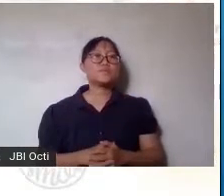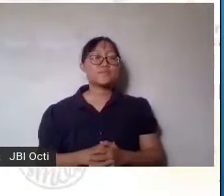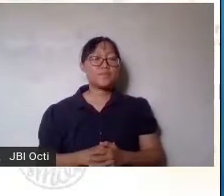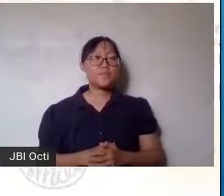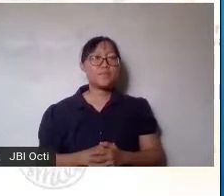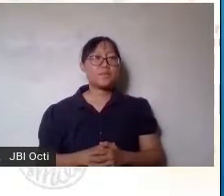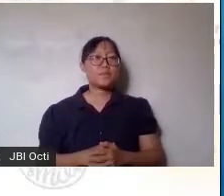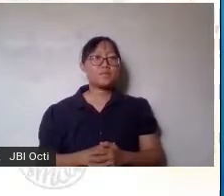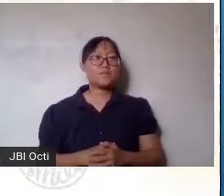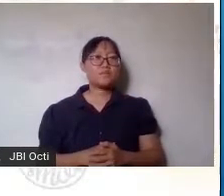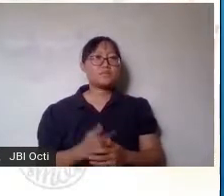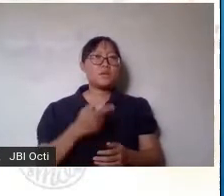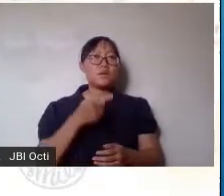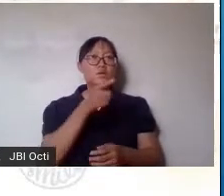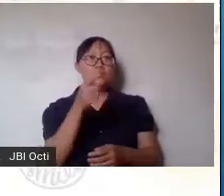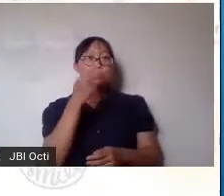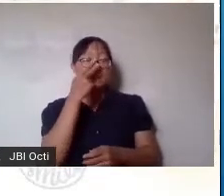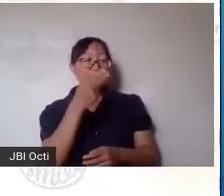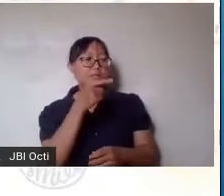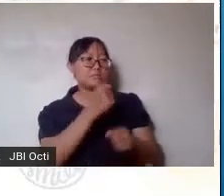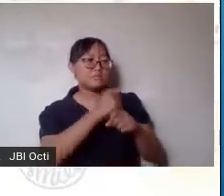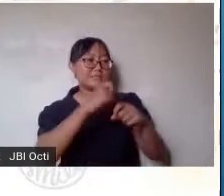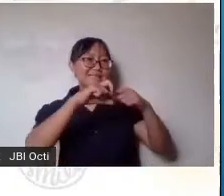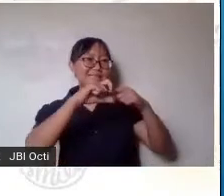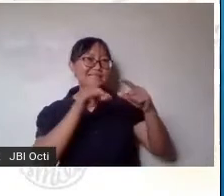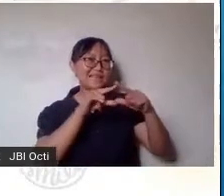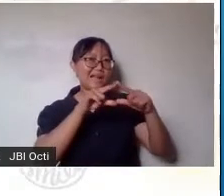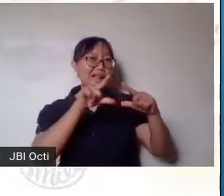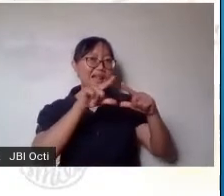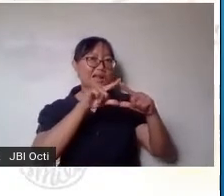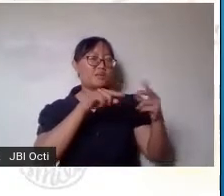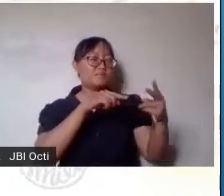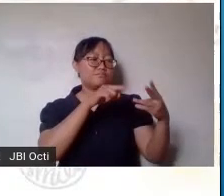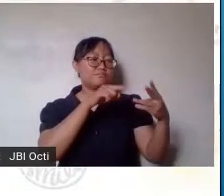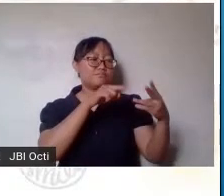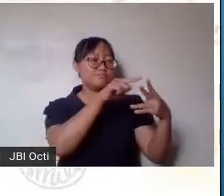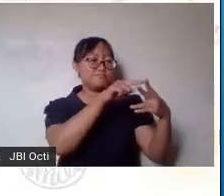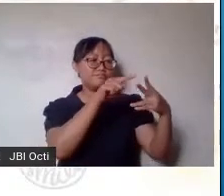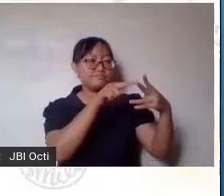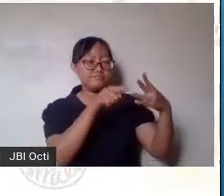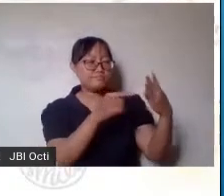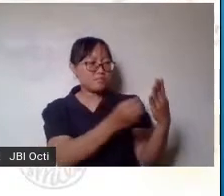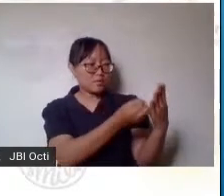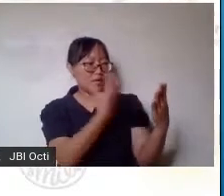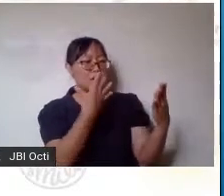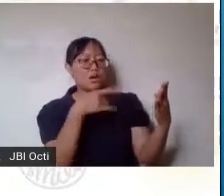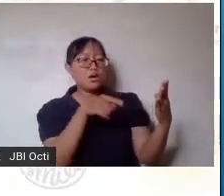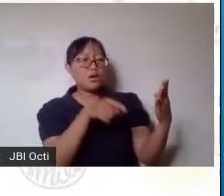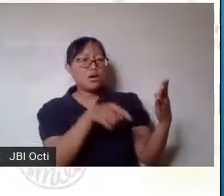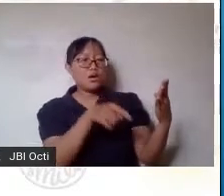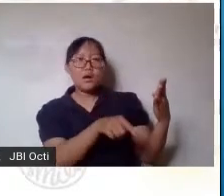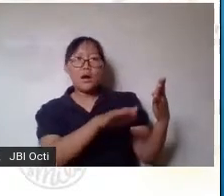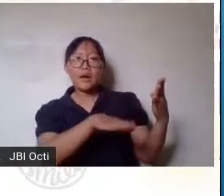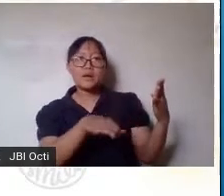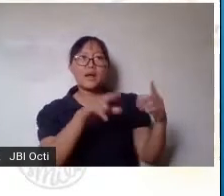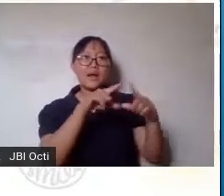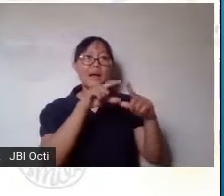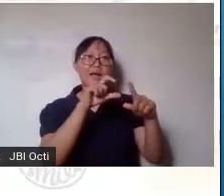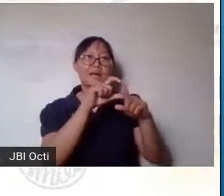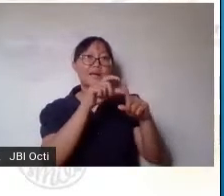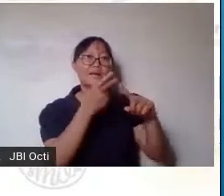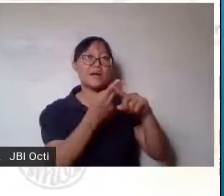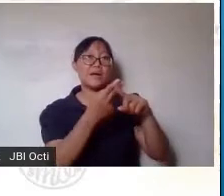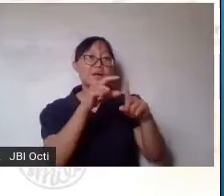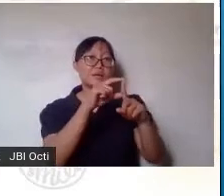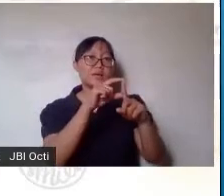nampak pada anak-anak dengan diagnosis ADHD ini sama atau mirip seperti gejala-gejala yang kita temukan